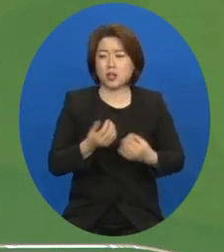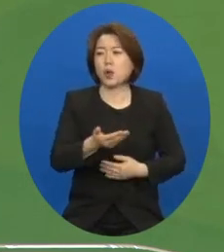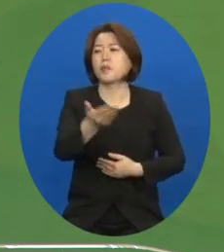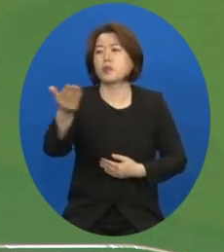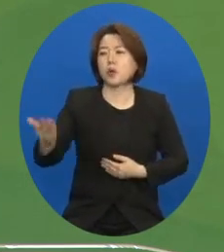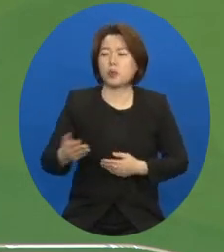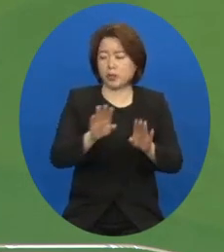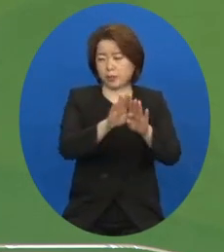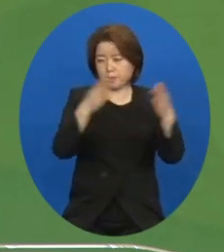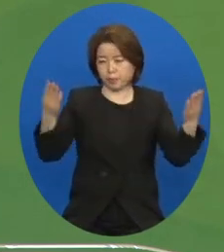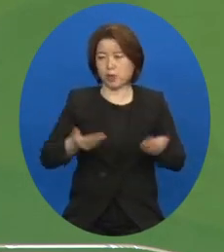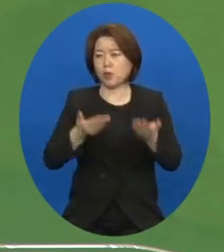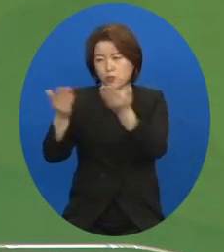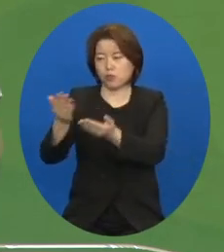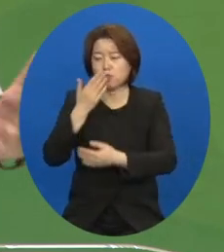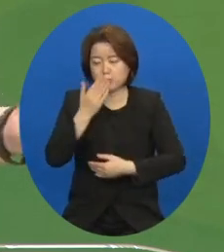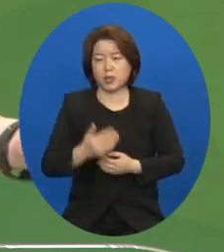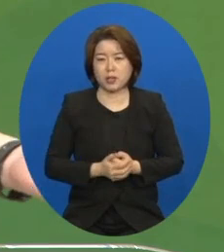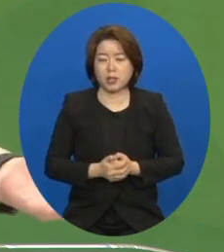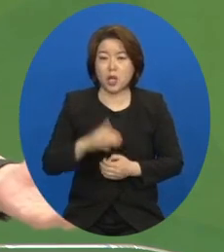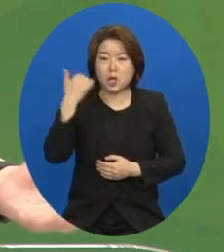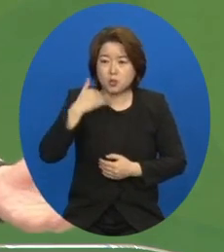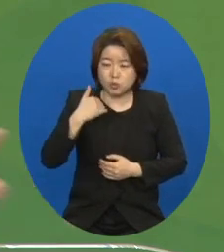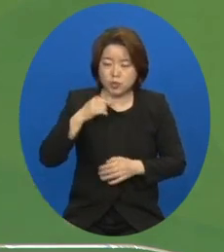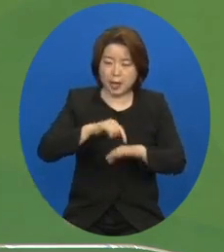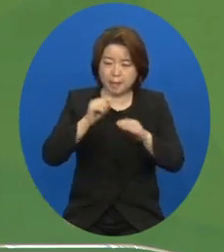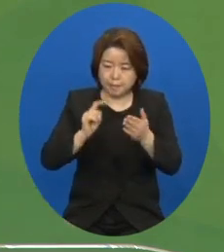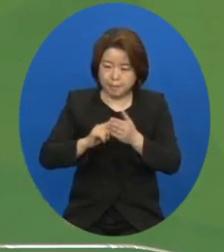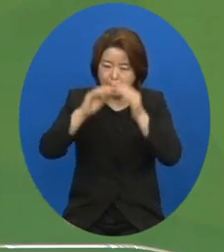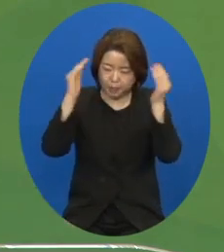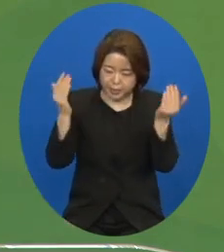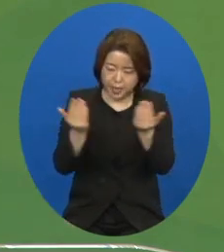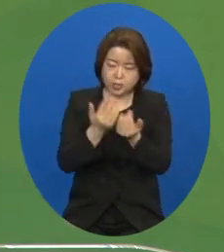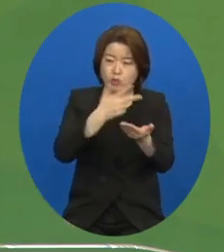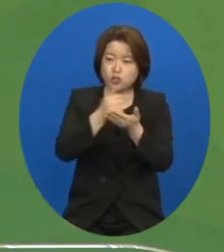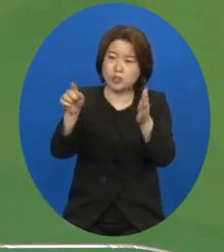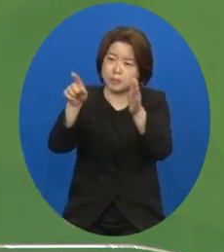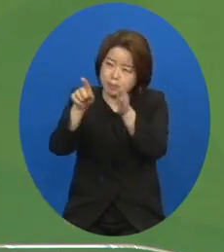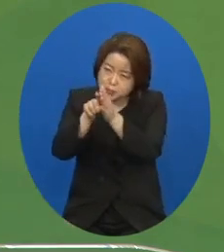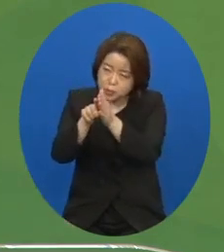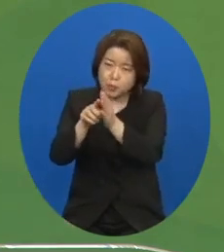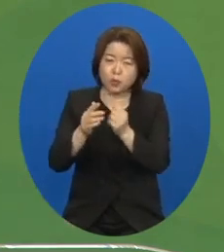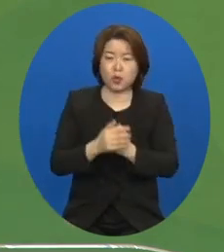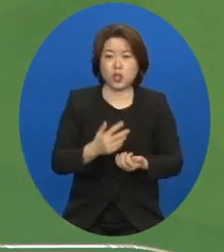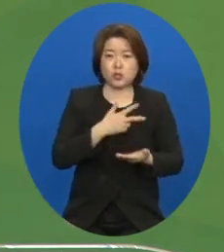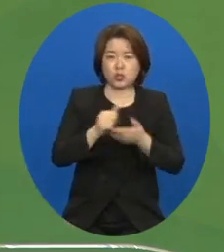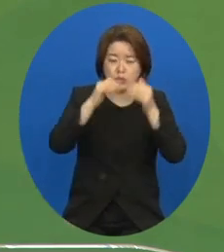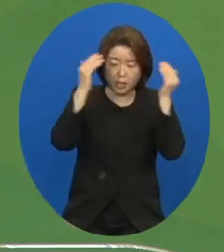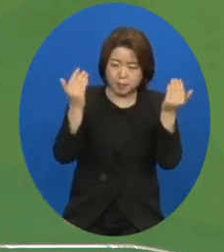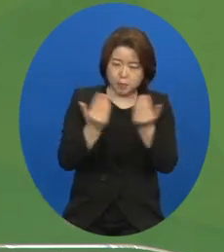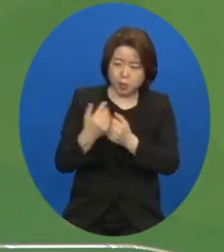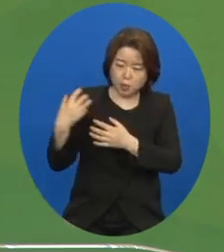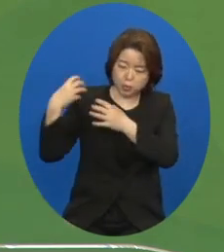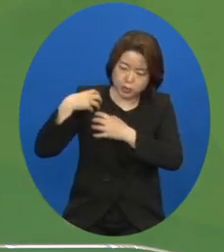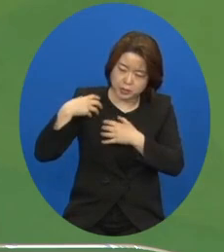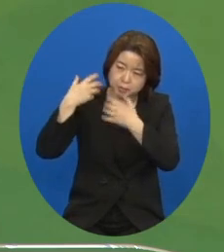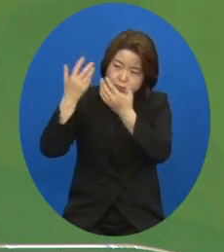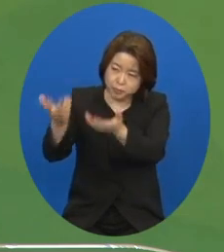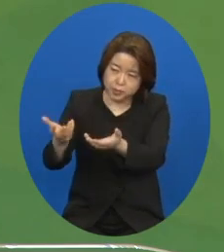여러분에게도 열려 있습니다. 누구나 마음을 다하여 주님을 신뢰하고 주님께 모든 짐을